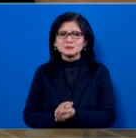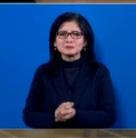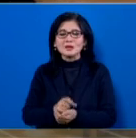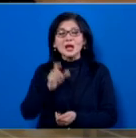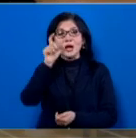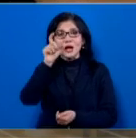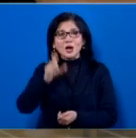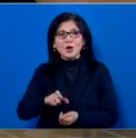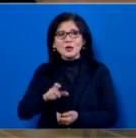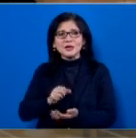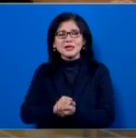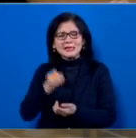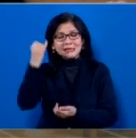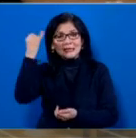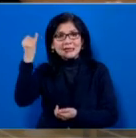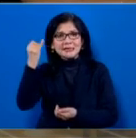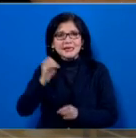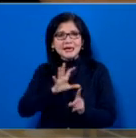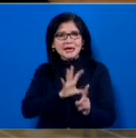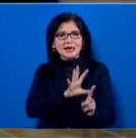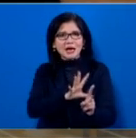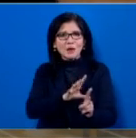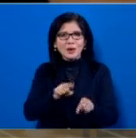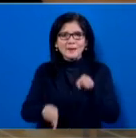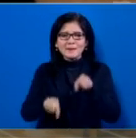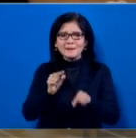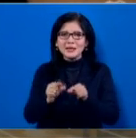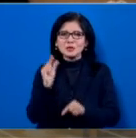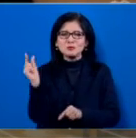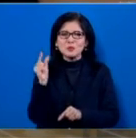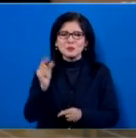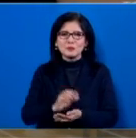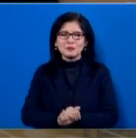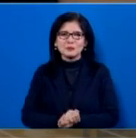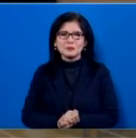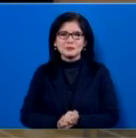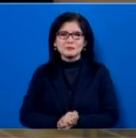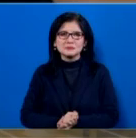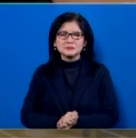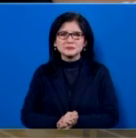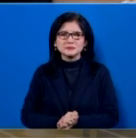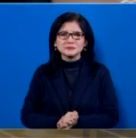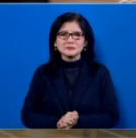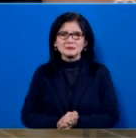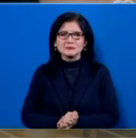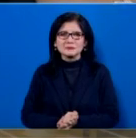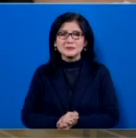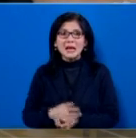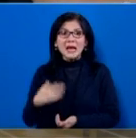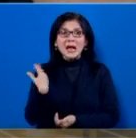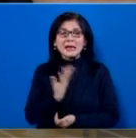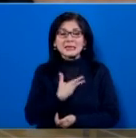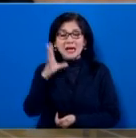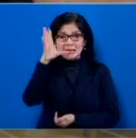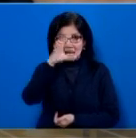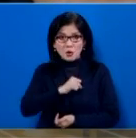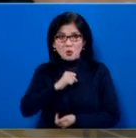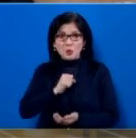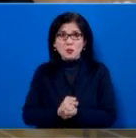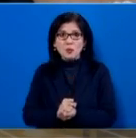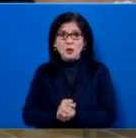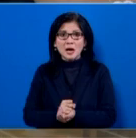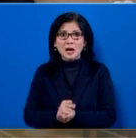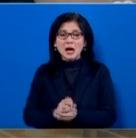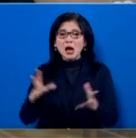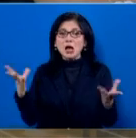morning, Mbak Elina. Good morning, Mbak Daniar. Ya, Mbak Elina, kita tahu ya, ini tadi katanya TPS jumlahnya meningkat